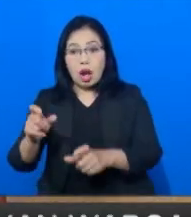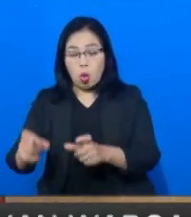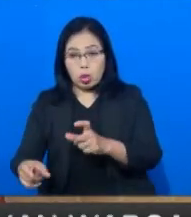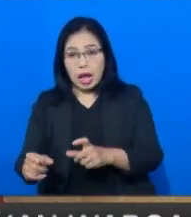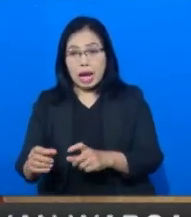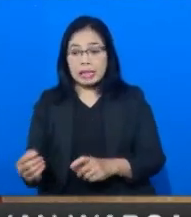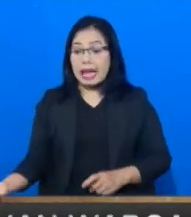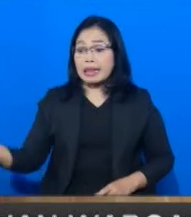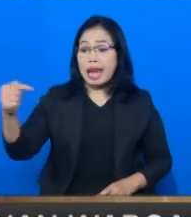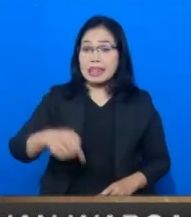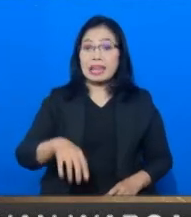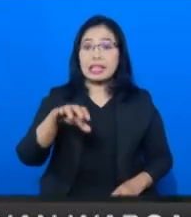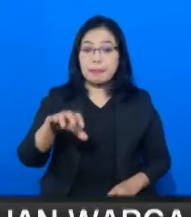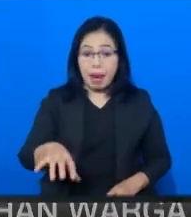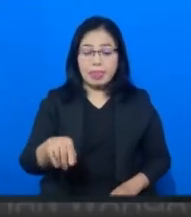daerah tersebut.